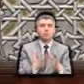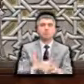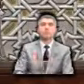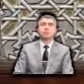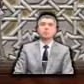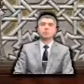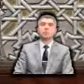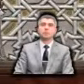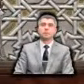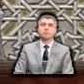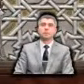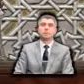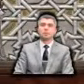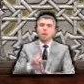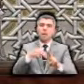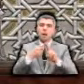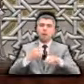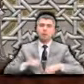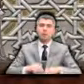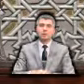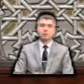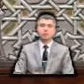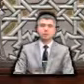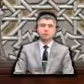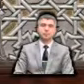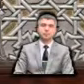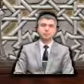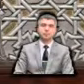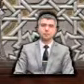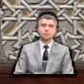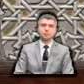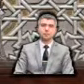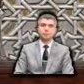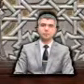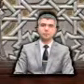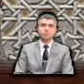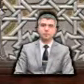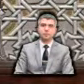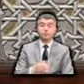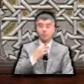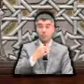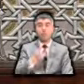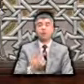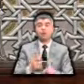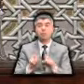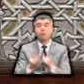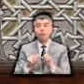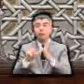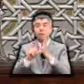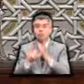اضافي اخر؟ سيد الوزير. اختلاف على ذوي الحقوق